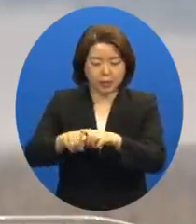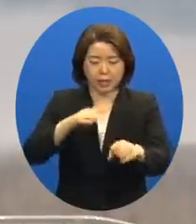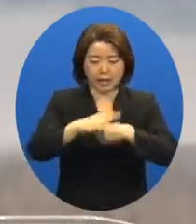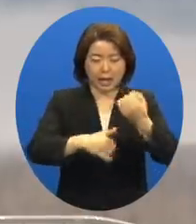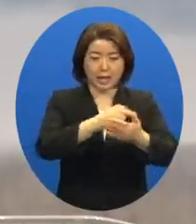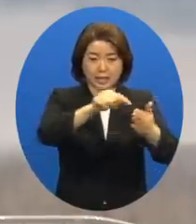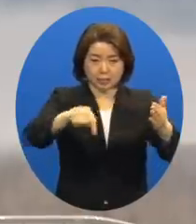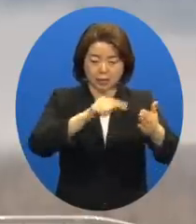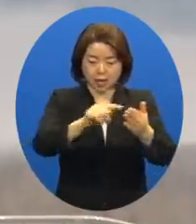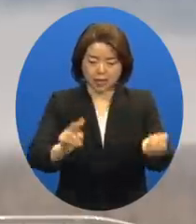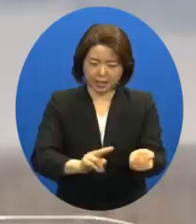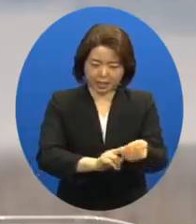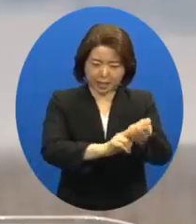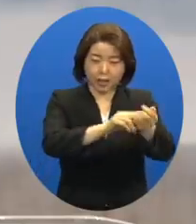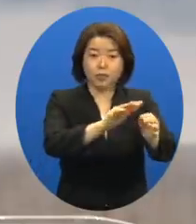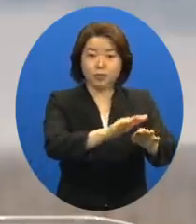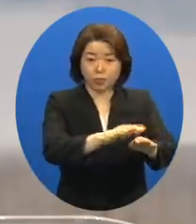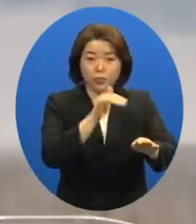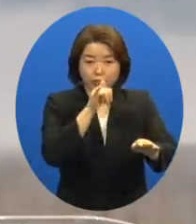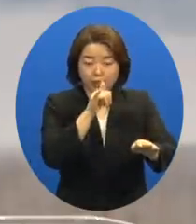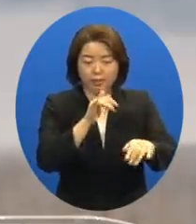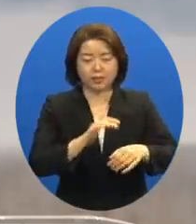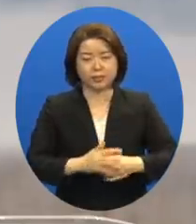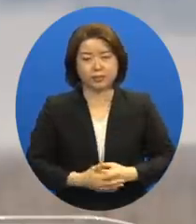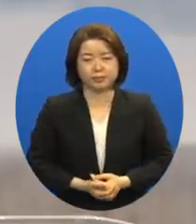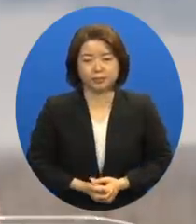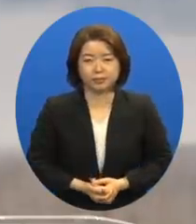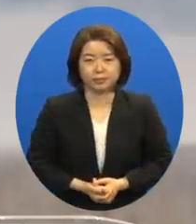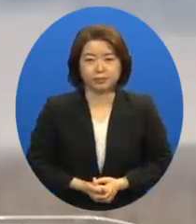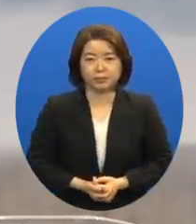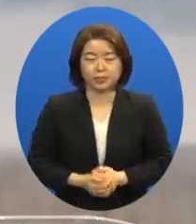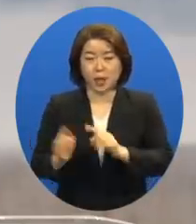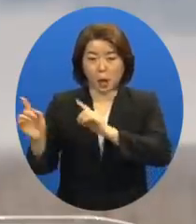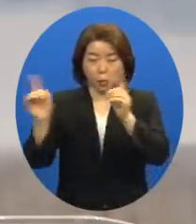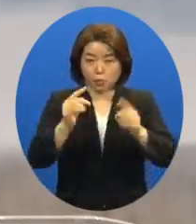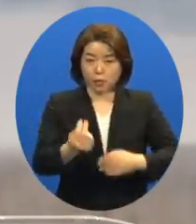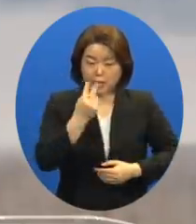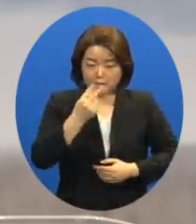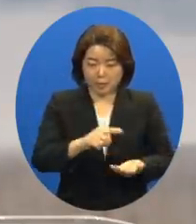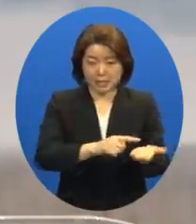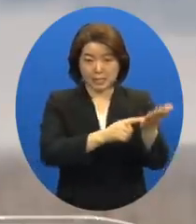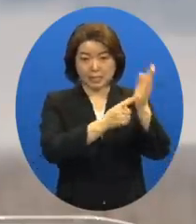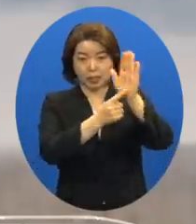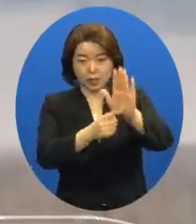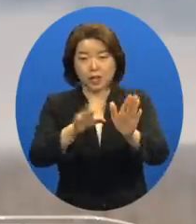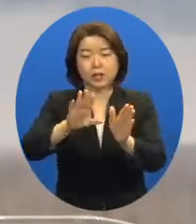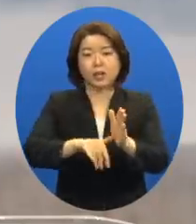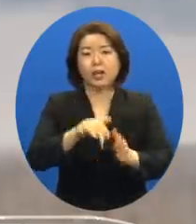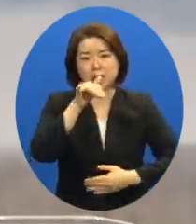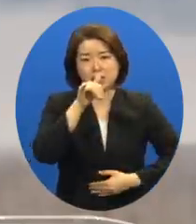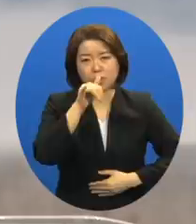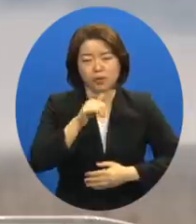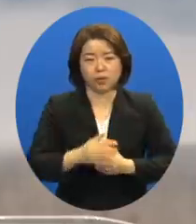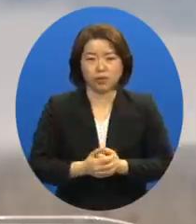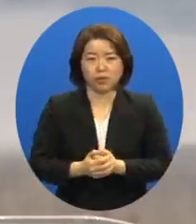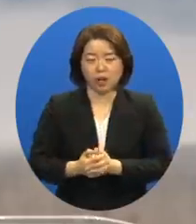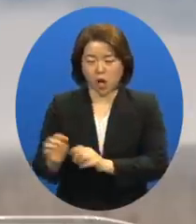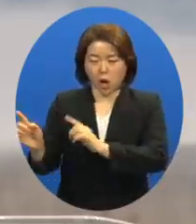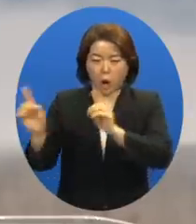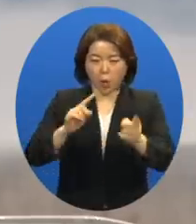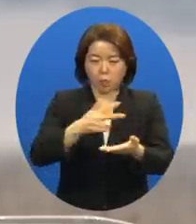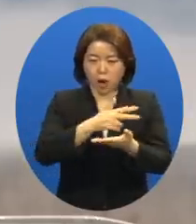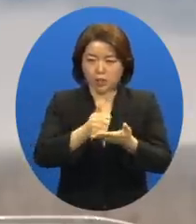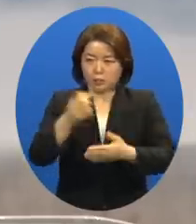안에 감추어졌습니다. 부활의 생명이 드러날 때가 옵니다. 부활의 주님이